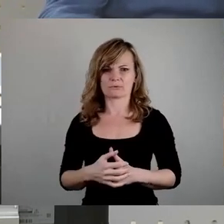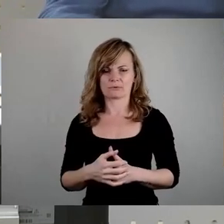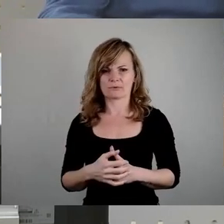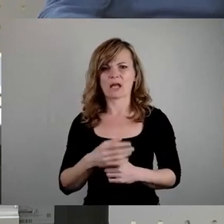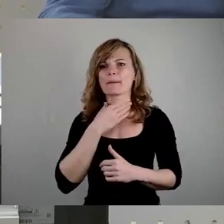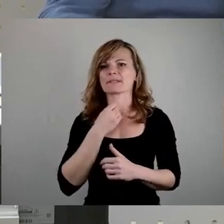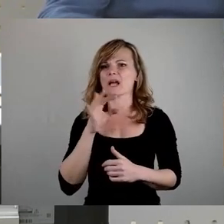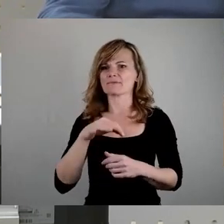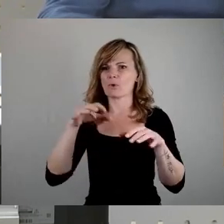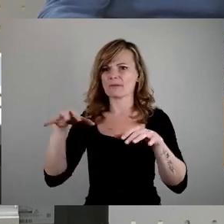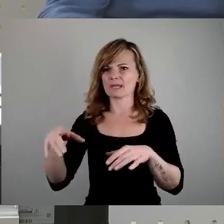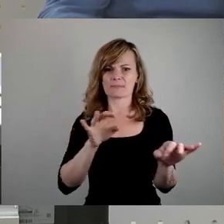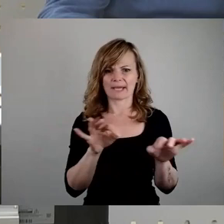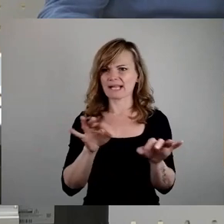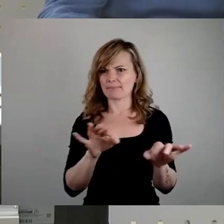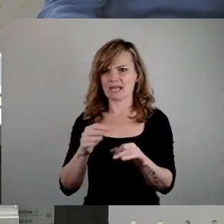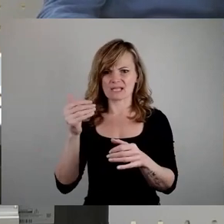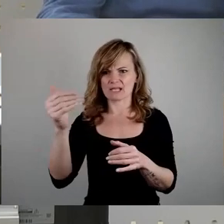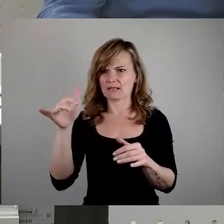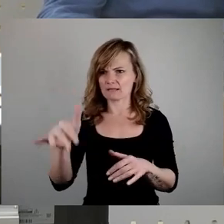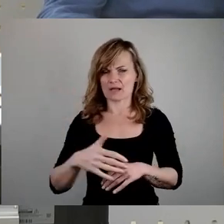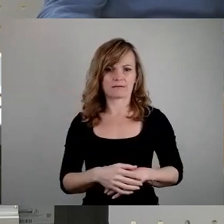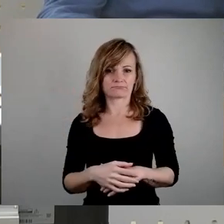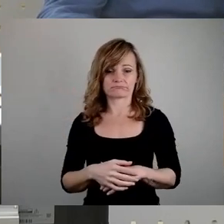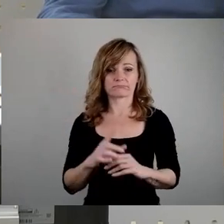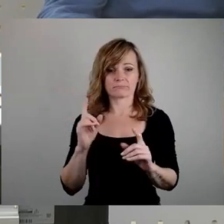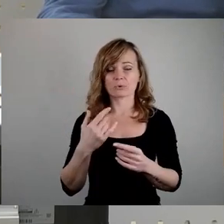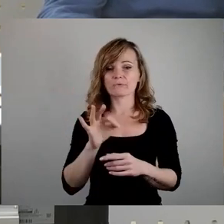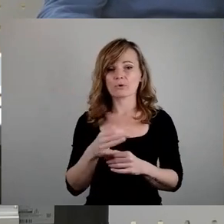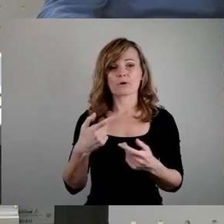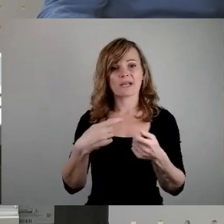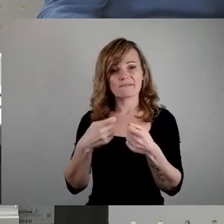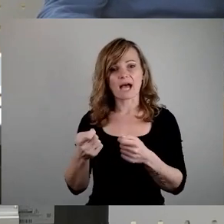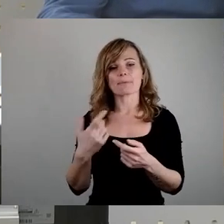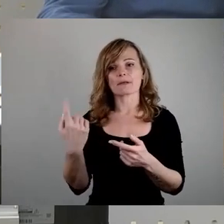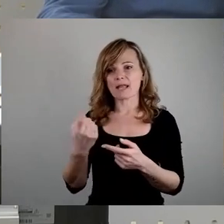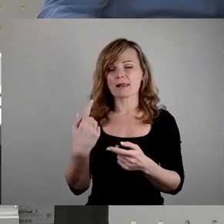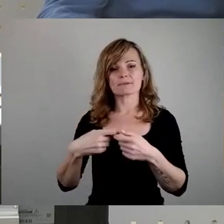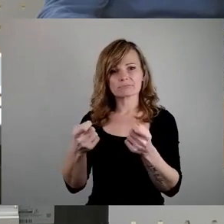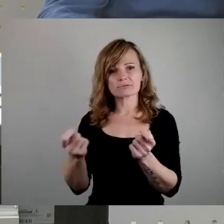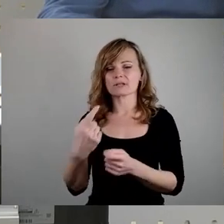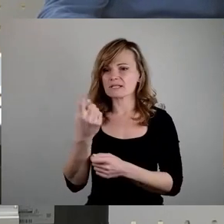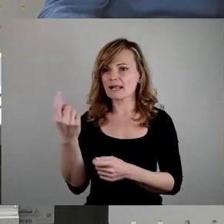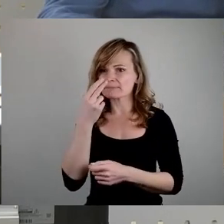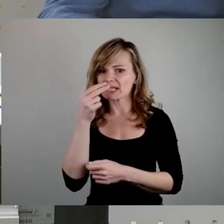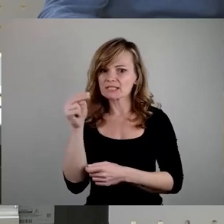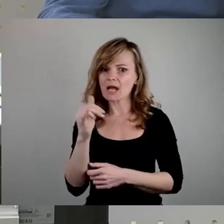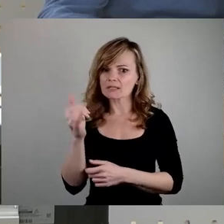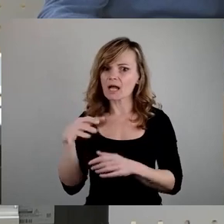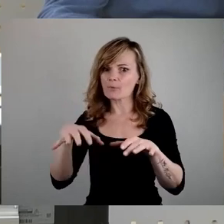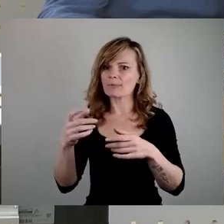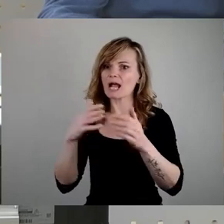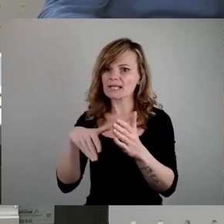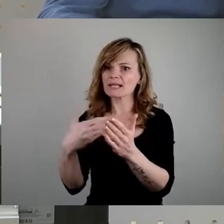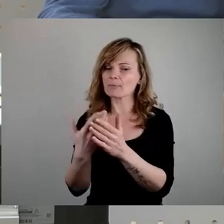Möbel besteht regelmäßig und das sollten Sie doch vielleicht auch mal den Gewerbetreibenden überlassen, ob Sie dort ein Marktpotenzial sehen, um dort Möbel anzubieten oder nicht.